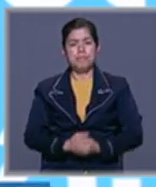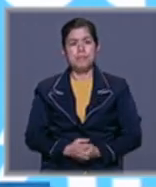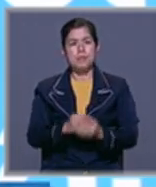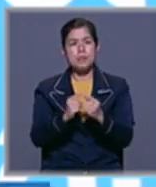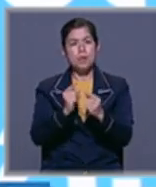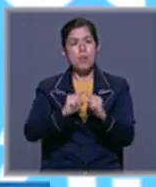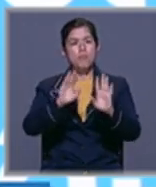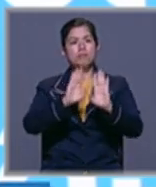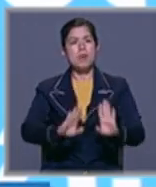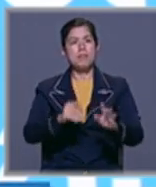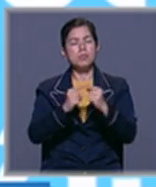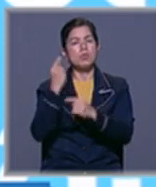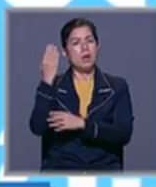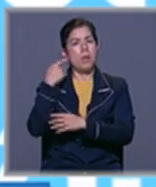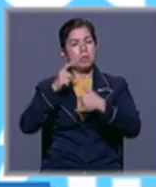ซุปเปอร์แมนแล้วครับ